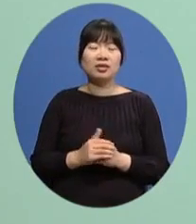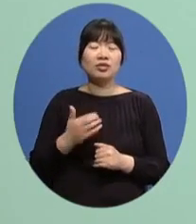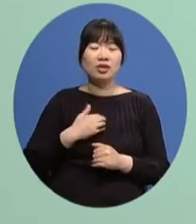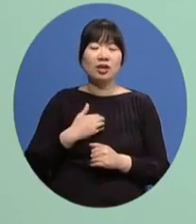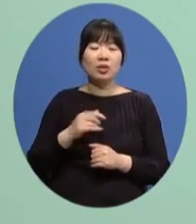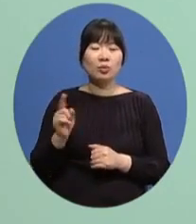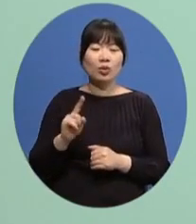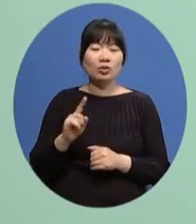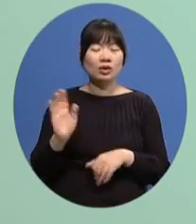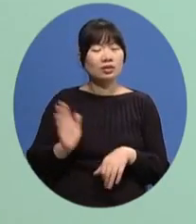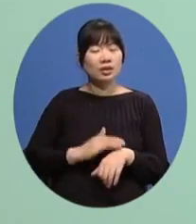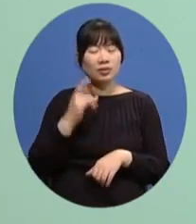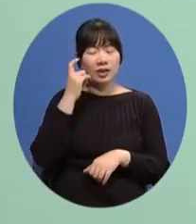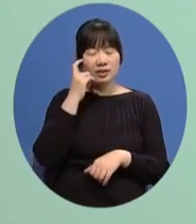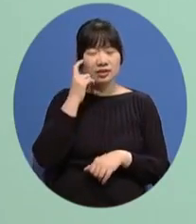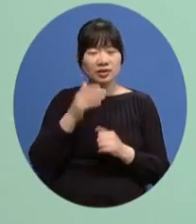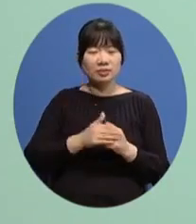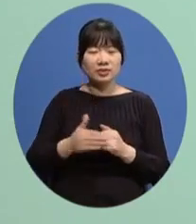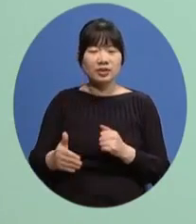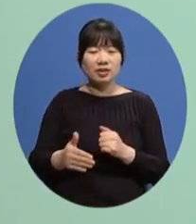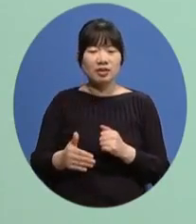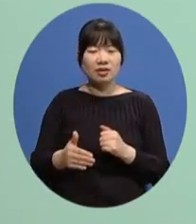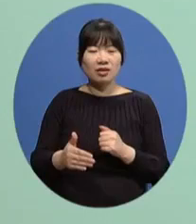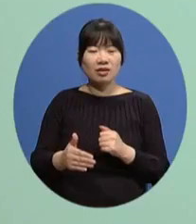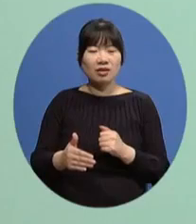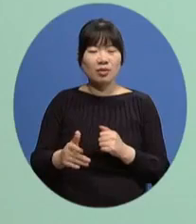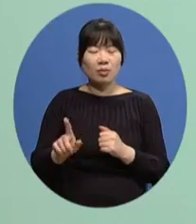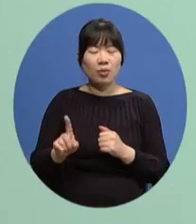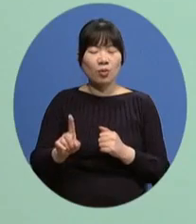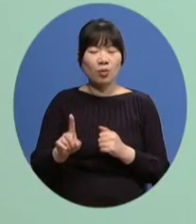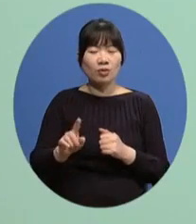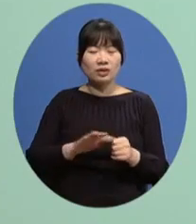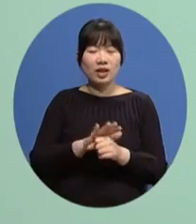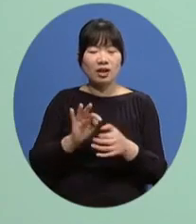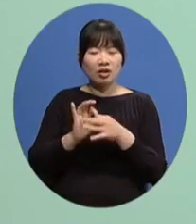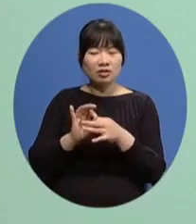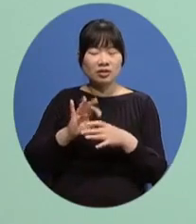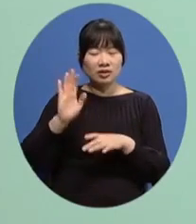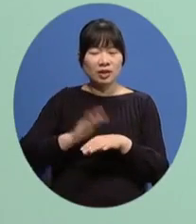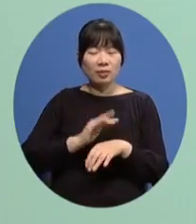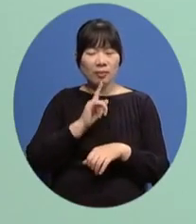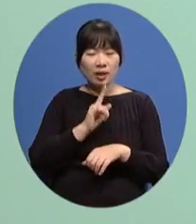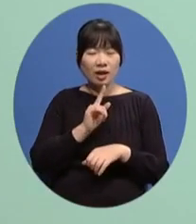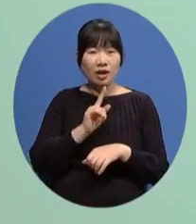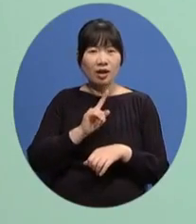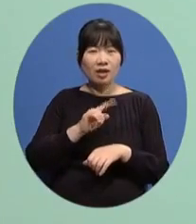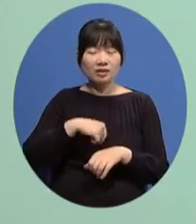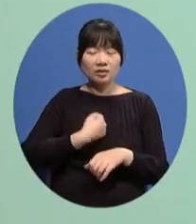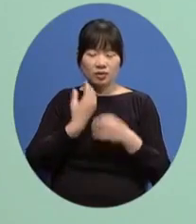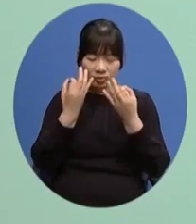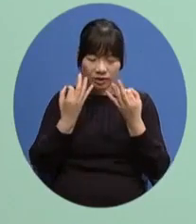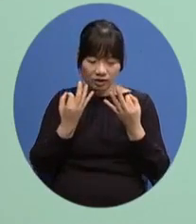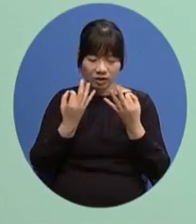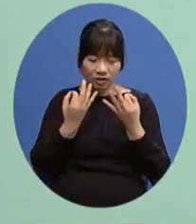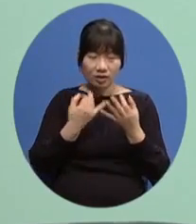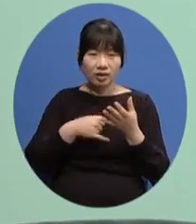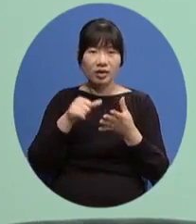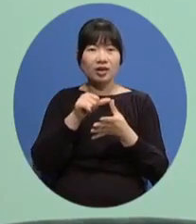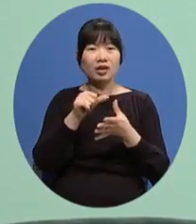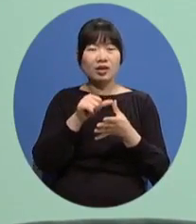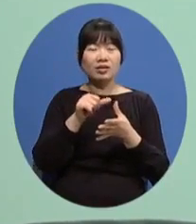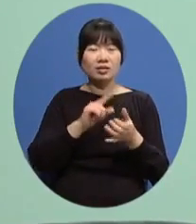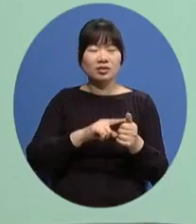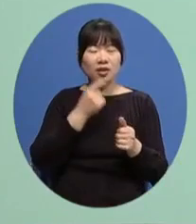내가 무엇을 잘못했길래 애착한 게 잘못됐나 하면서 나중에 저를 돌아보게 되더라고요. 자책하고 아이가 안쓰럽기도